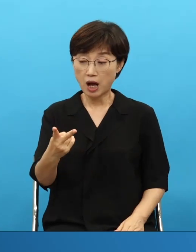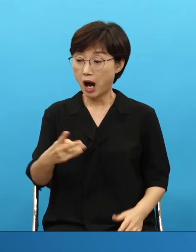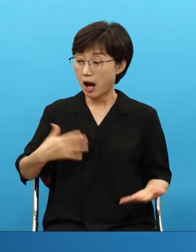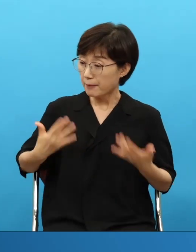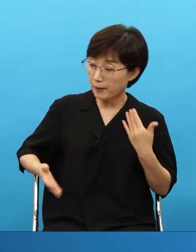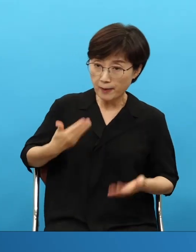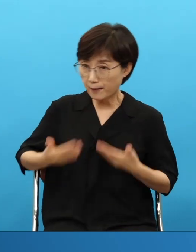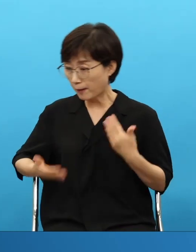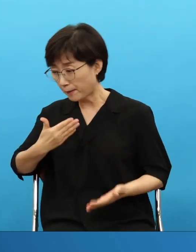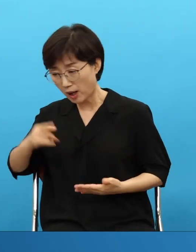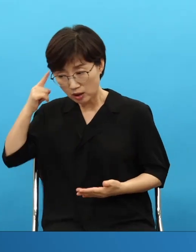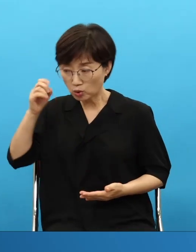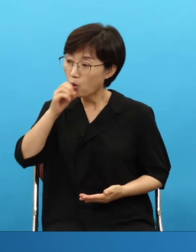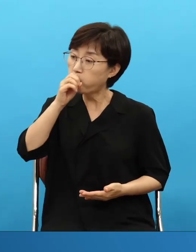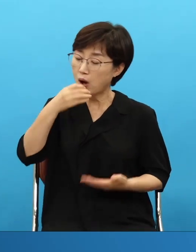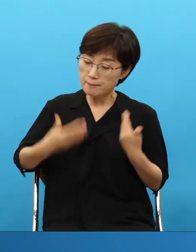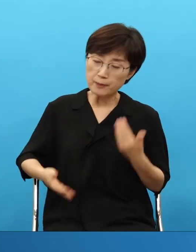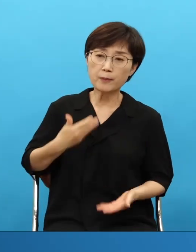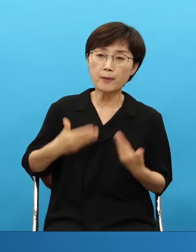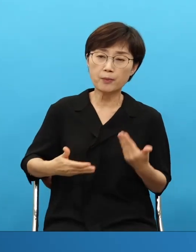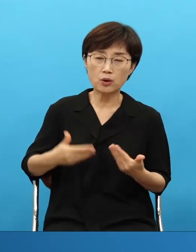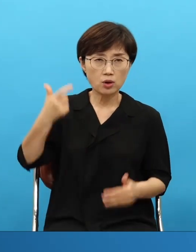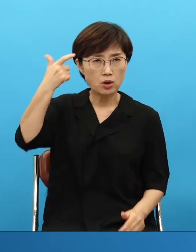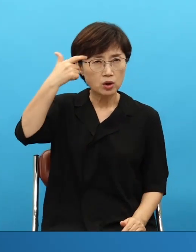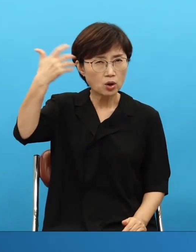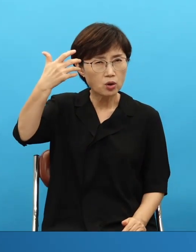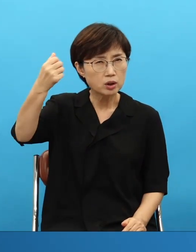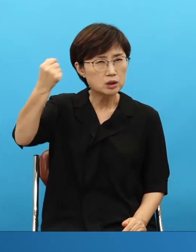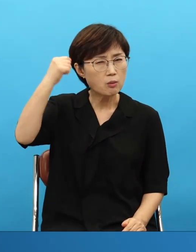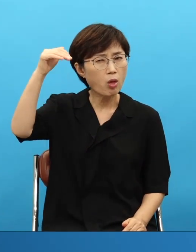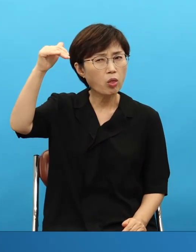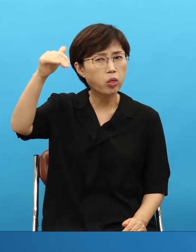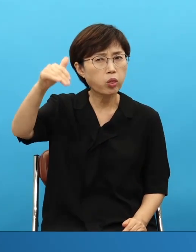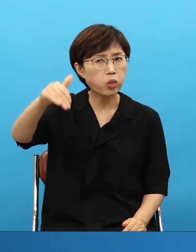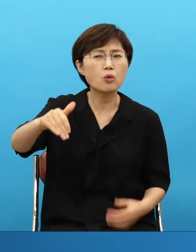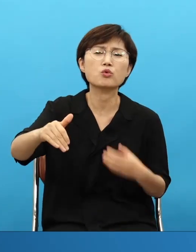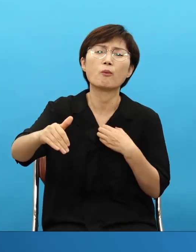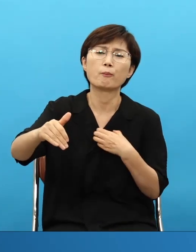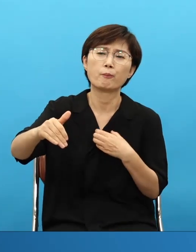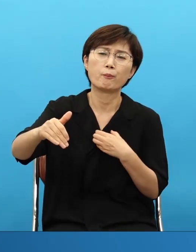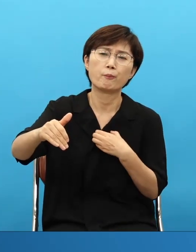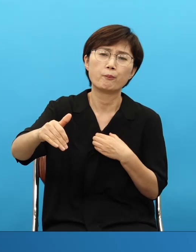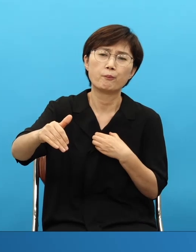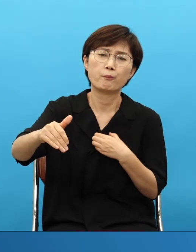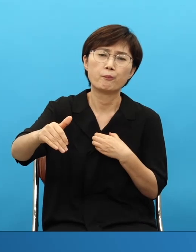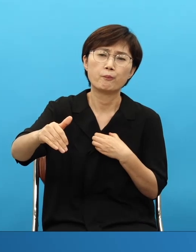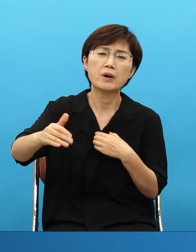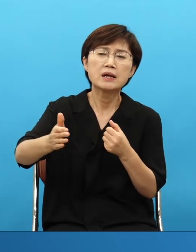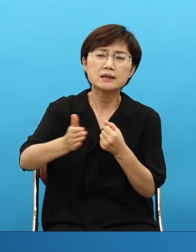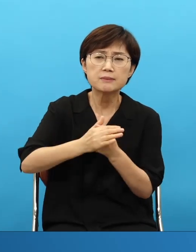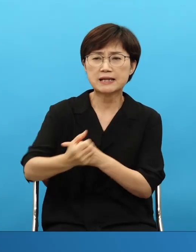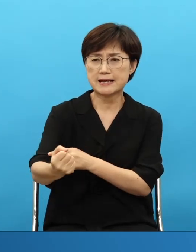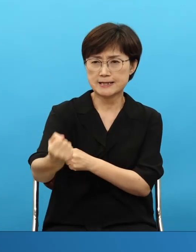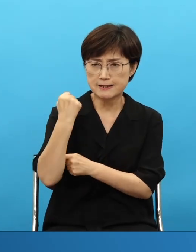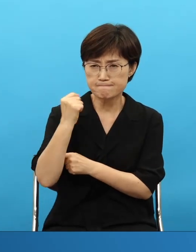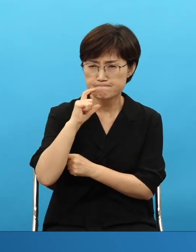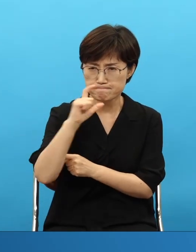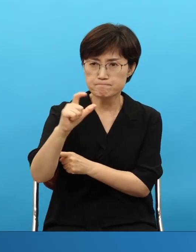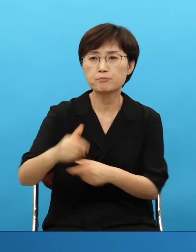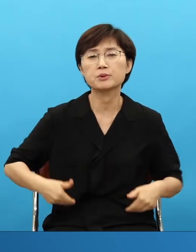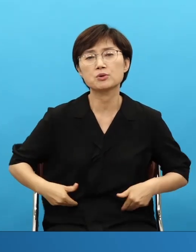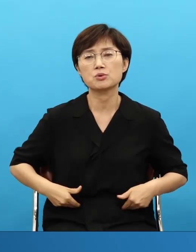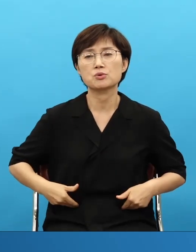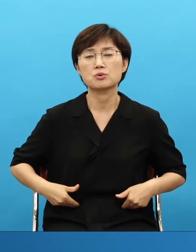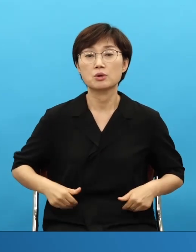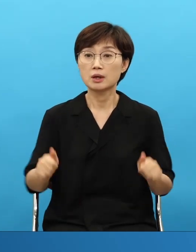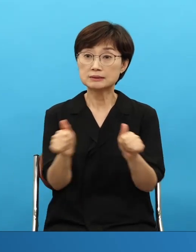在座的姊妹结完婚之后生了两个孩子就太忙。 이게 얼마나 어렵습니까? 焦头烂额。 영적으로도 혼란 온다니까 잘못하면. 在灵里也会产生混乱的。 힘이셔야 돼요. 应该有力量。 그리고 남자들 더 어려워요.